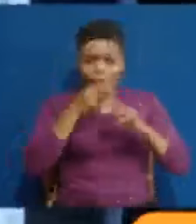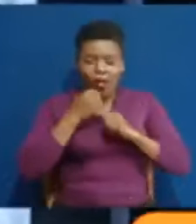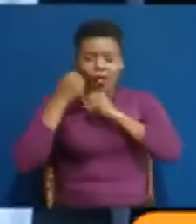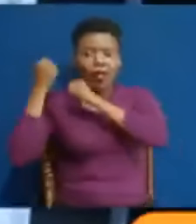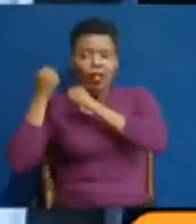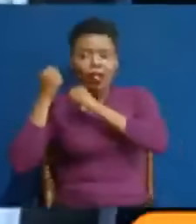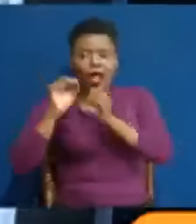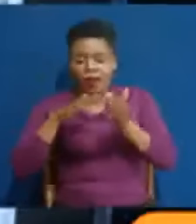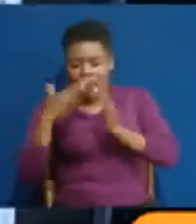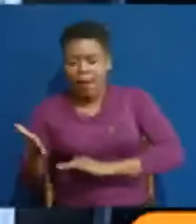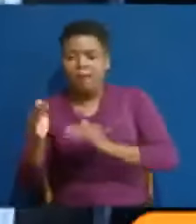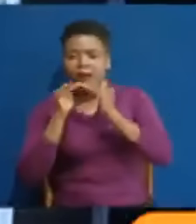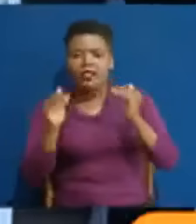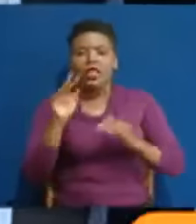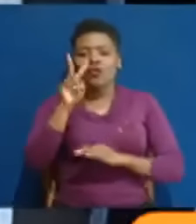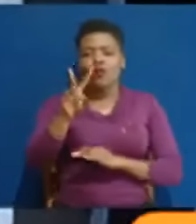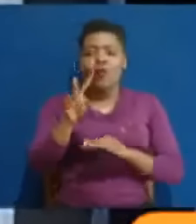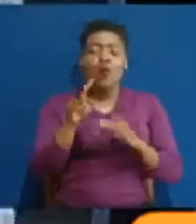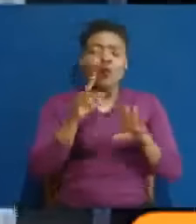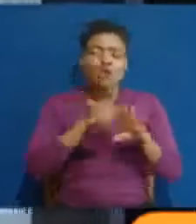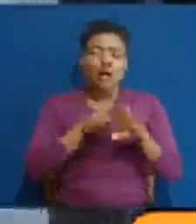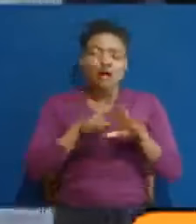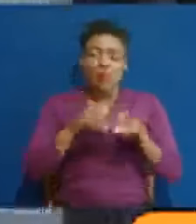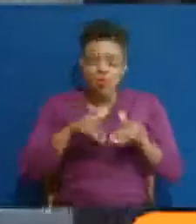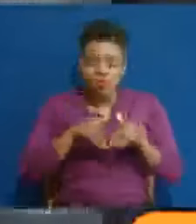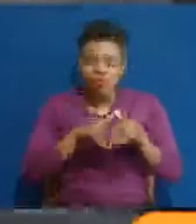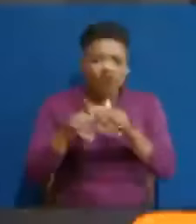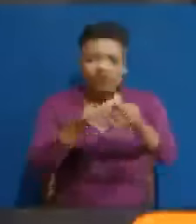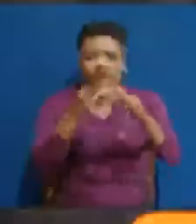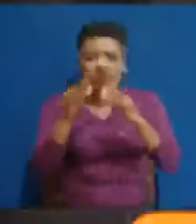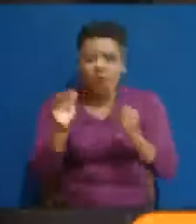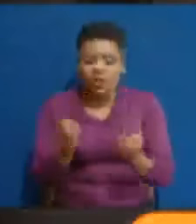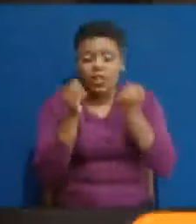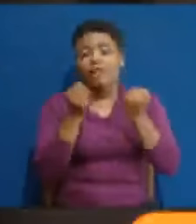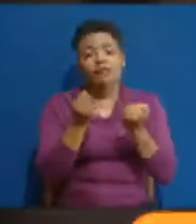Rafiki walimfuata na kumkuta akiwa hali mahututi sakafuni.